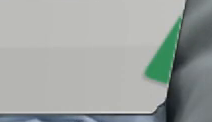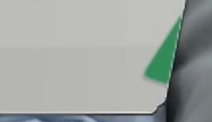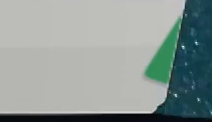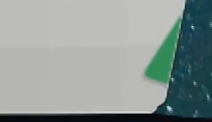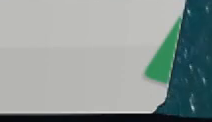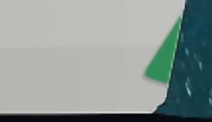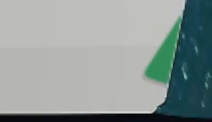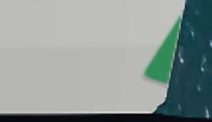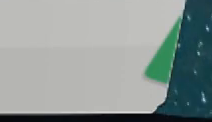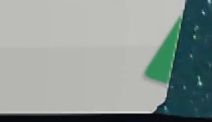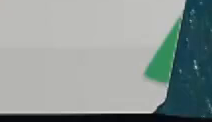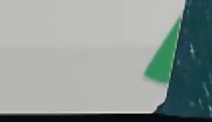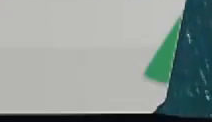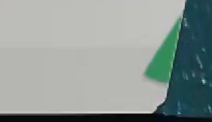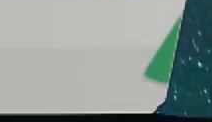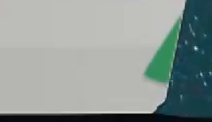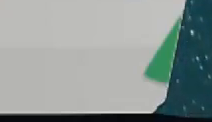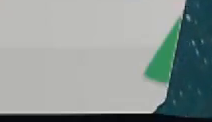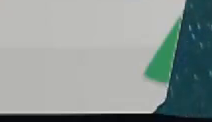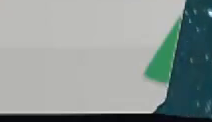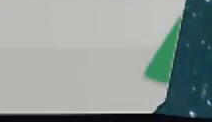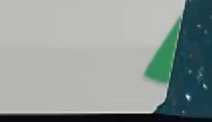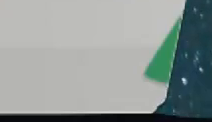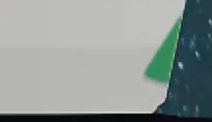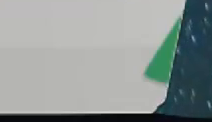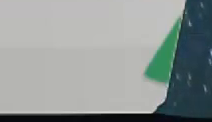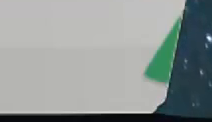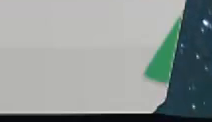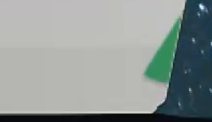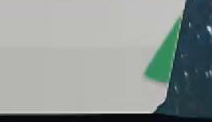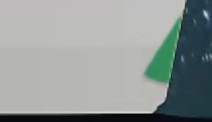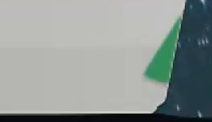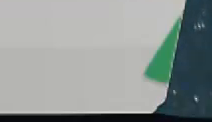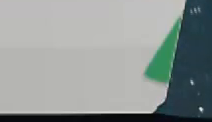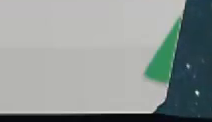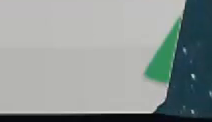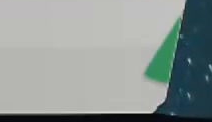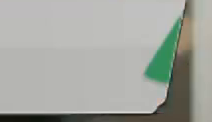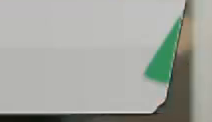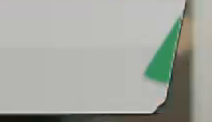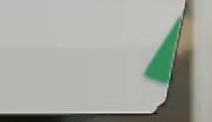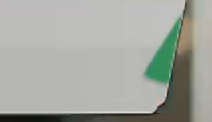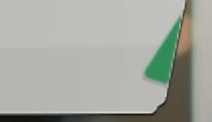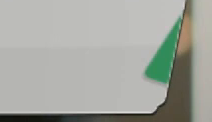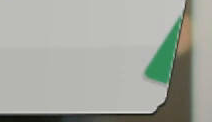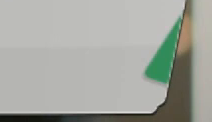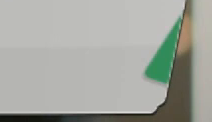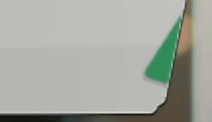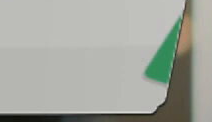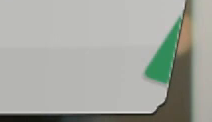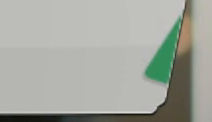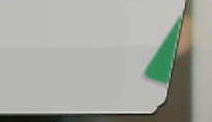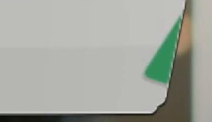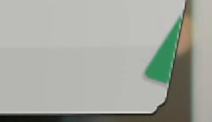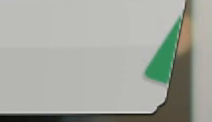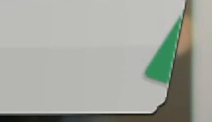gelir. Rüyalar, biz uyurken zihnimizde meydana gelen imgeler veya aktivitelerdir. Uykunun herhangi bir